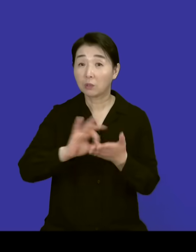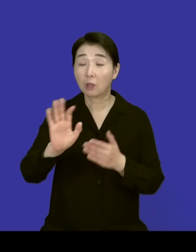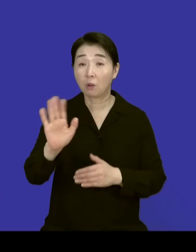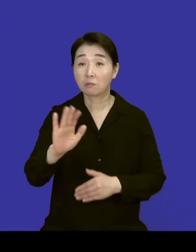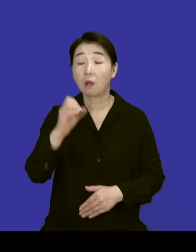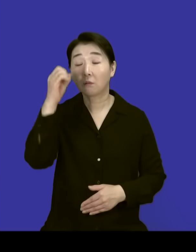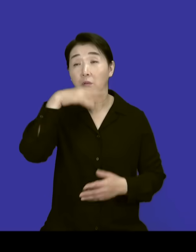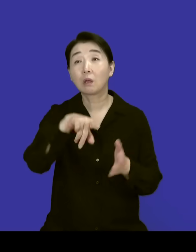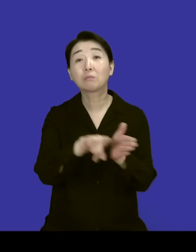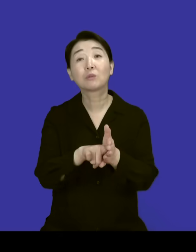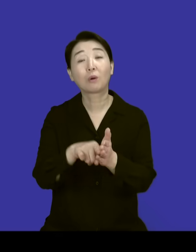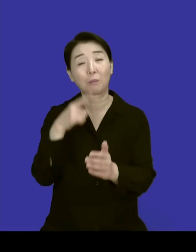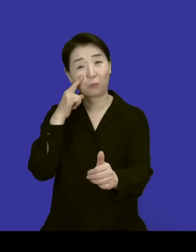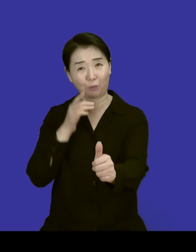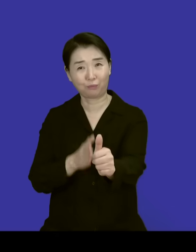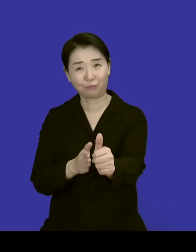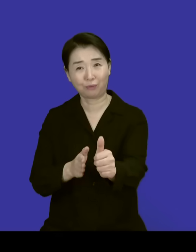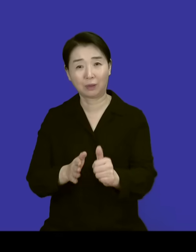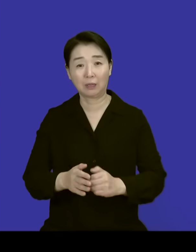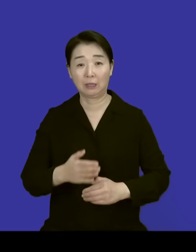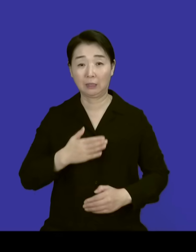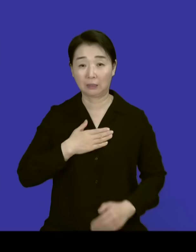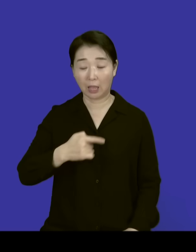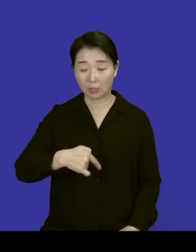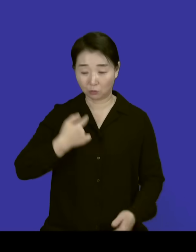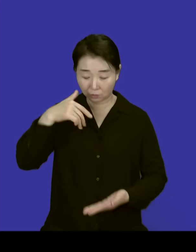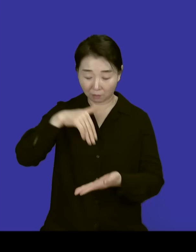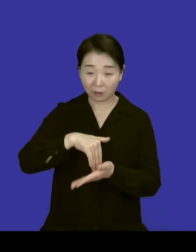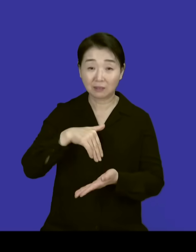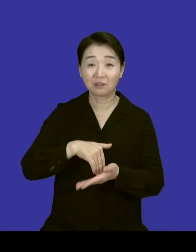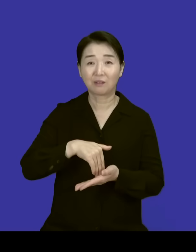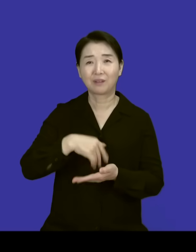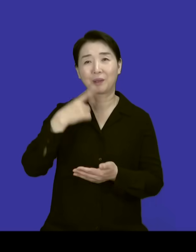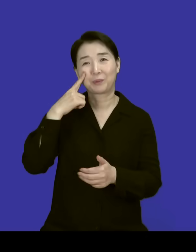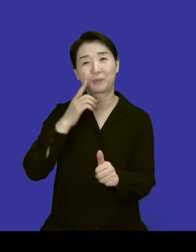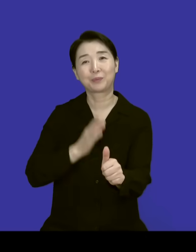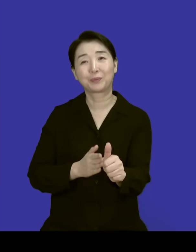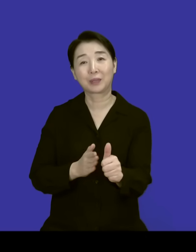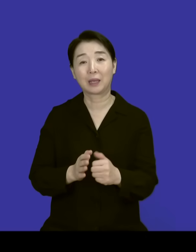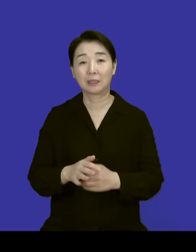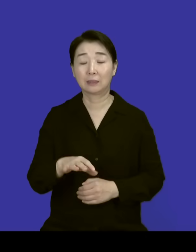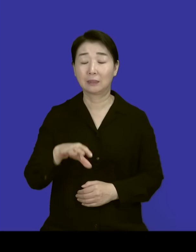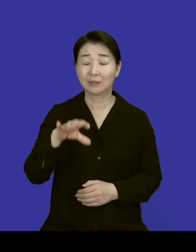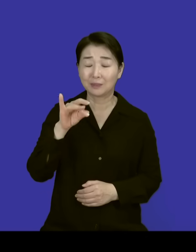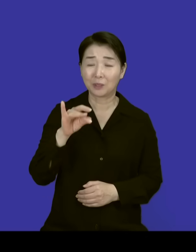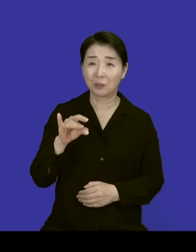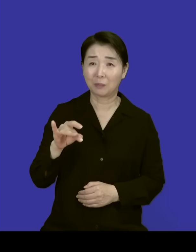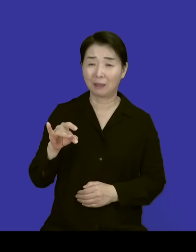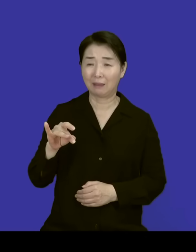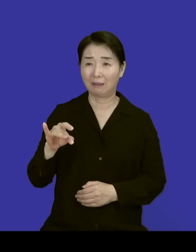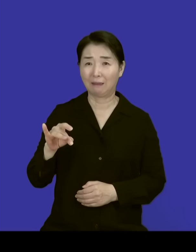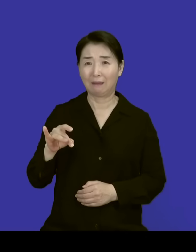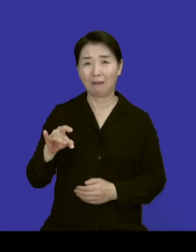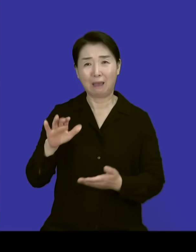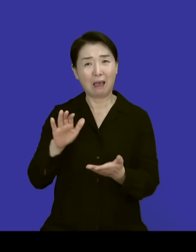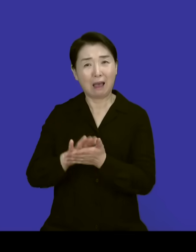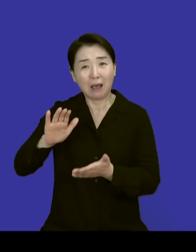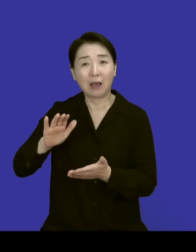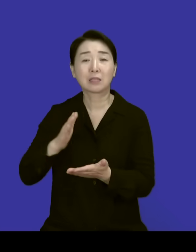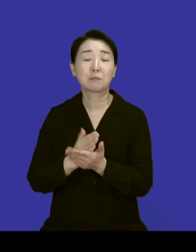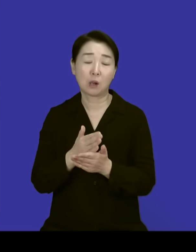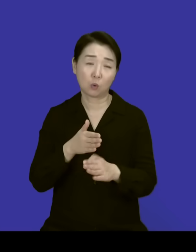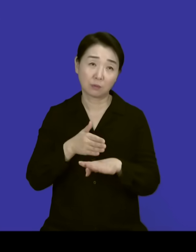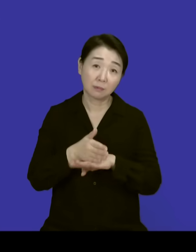그냥 믿어봤으면 좋겠어요. 믿고 내 자신을 좀 반성하기도 좀 좋고 네. 처음에 그 너무 세게 가지 말고 시작을 천천히 해도 좋을 것